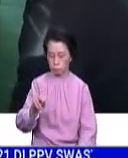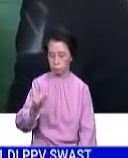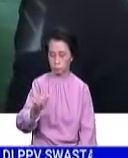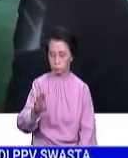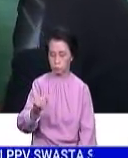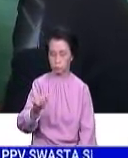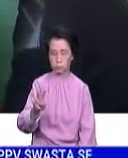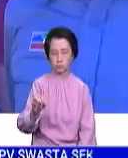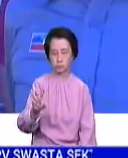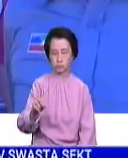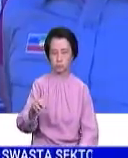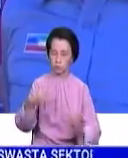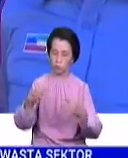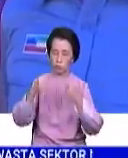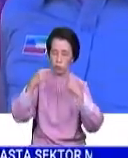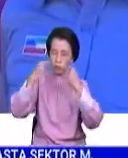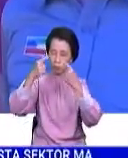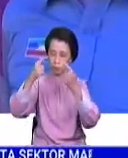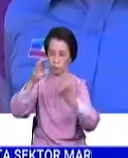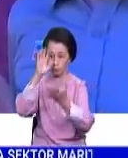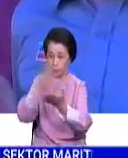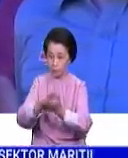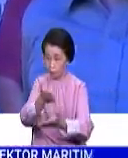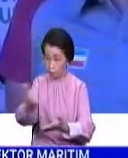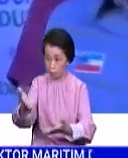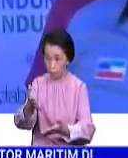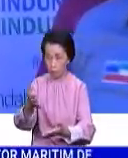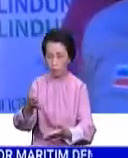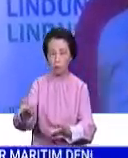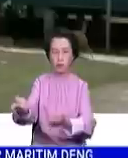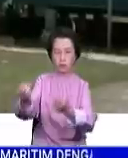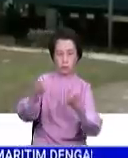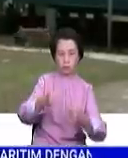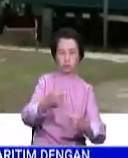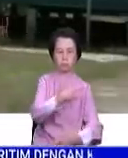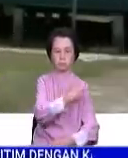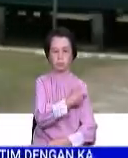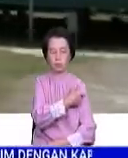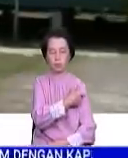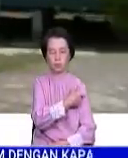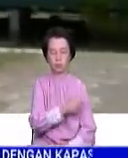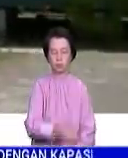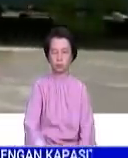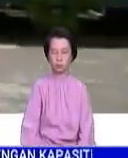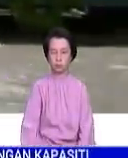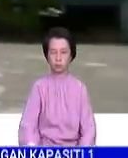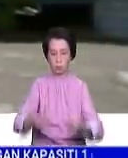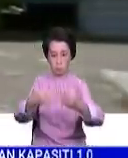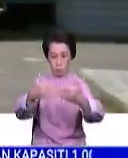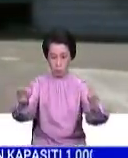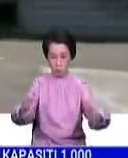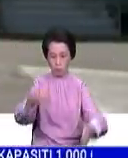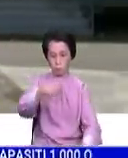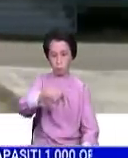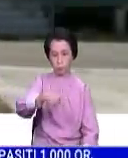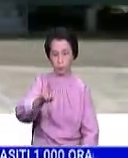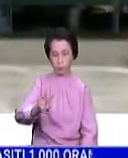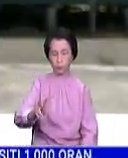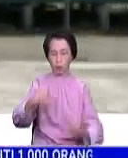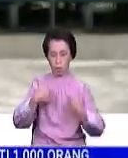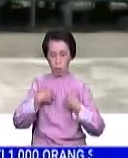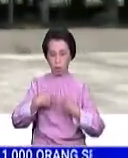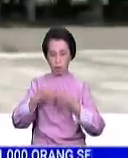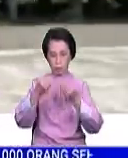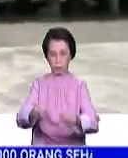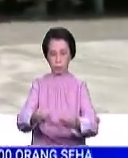berjaya meyakinkan penerima vaksin terutama di luar bandar. Bersempena dengan pembukaan PPV ini, turut diadakan